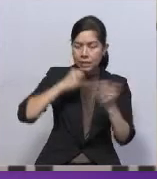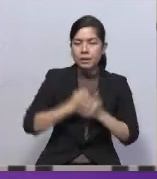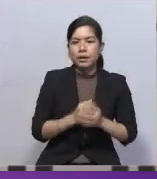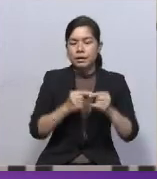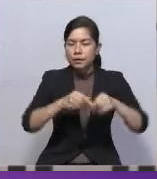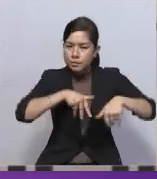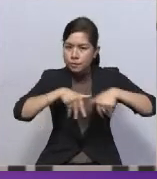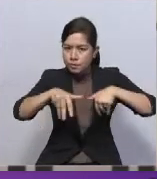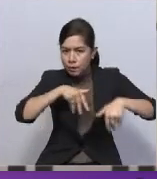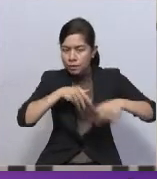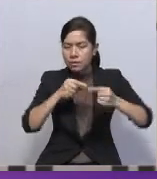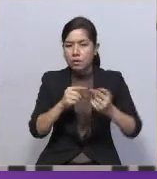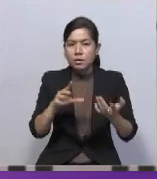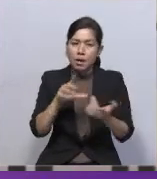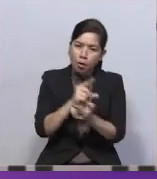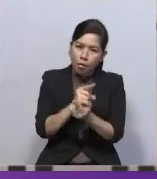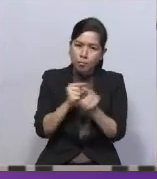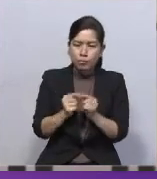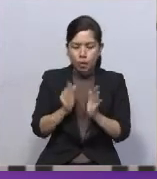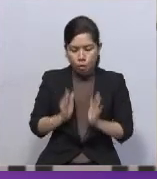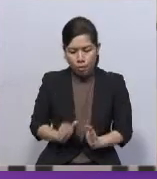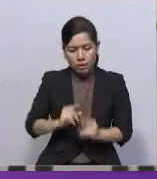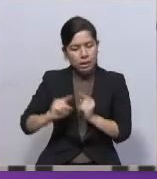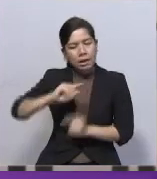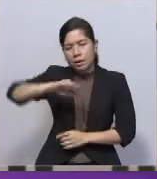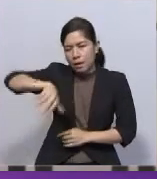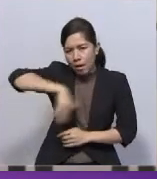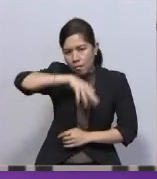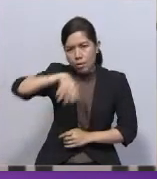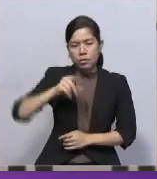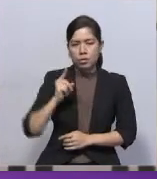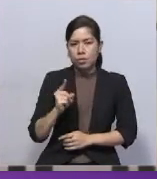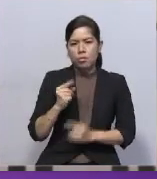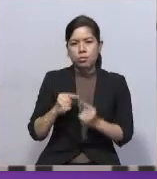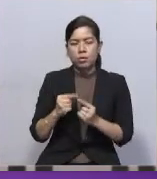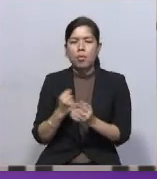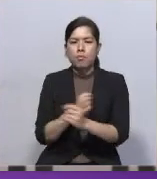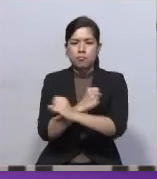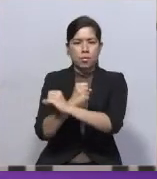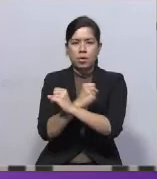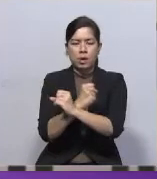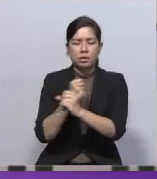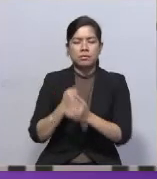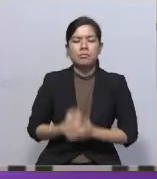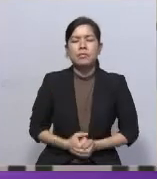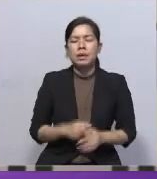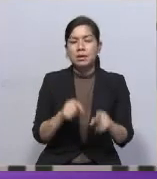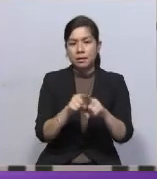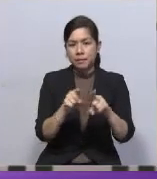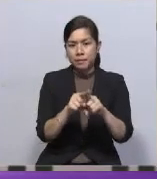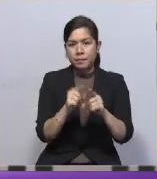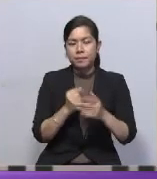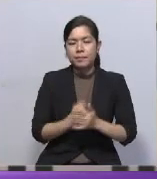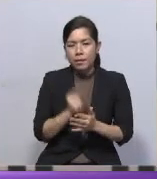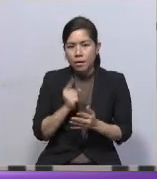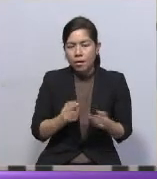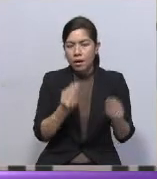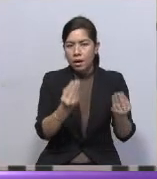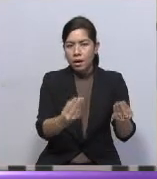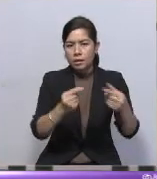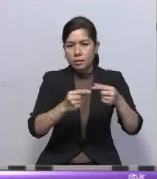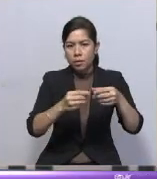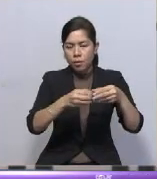ในระดับปัจเจกบุคคลเนี่ยก็ต้องมีความมั่นคงคราวนี้พอมั่นคงแล้วเนี่ยก็จะเอื้ออำนวยให้กับรัฐบาลหรือว่า